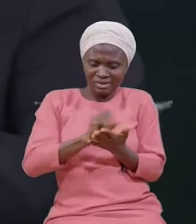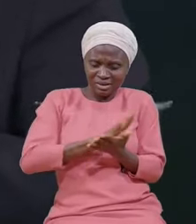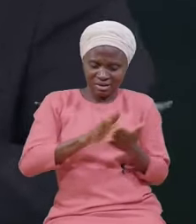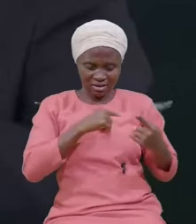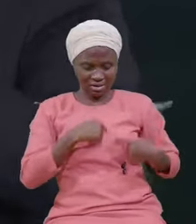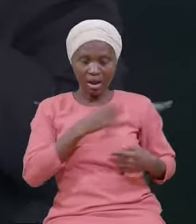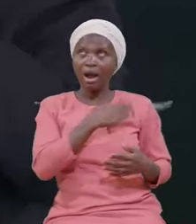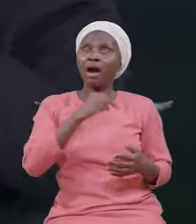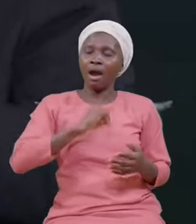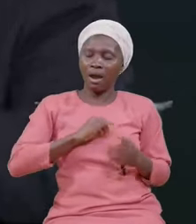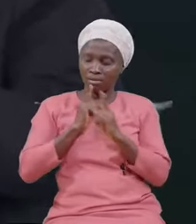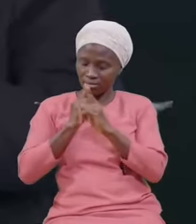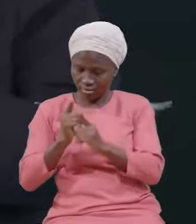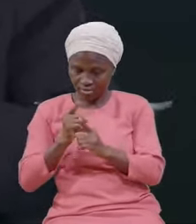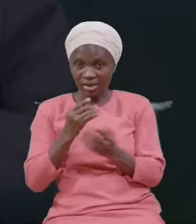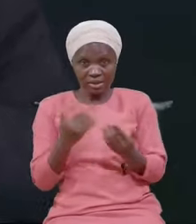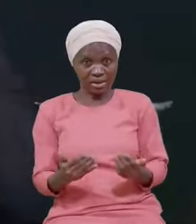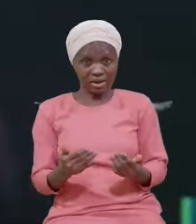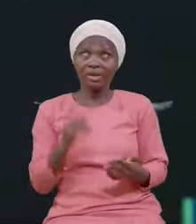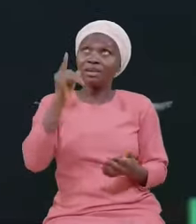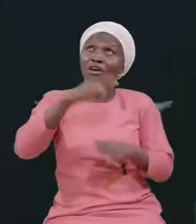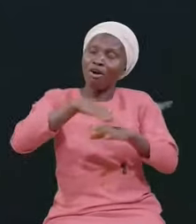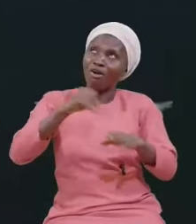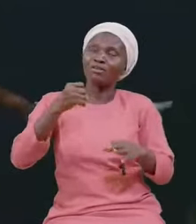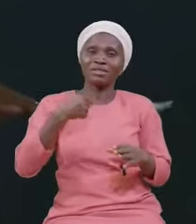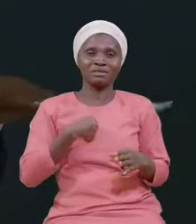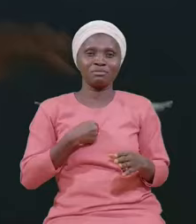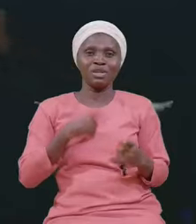et j'ai répondu. Maintenant, il m'appelle